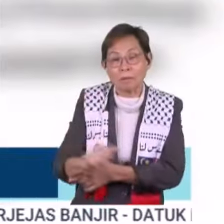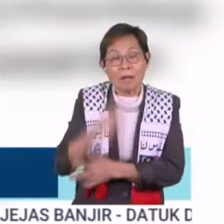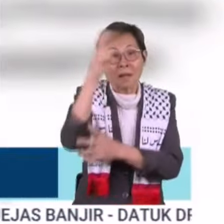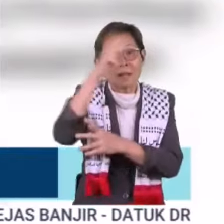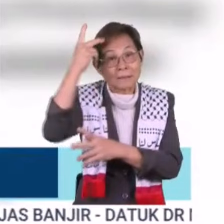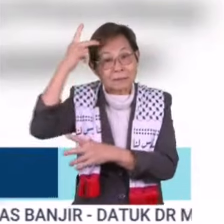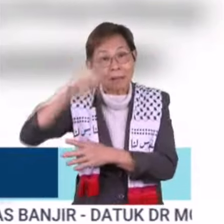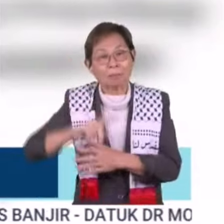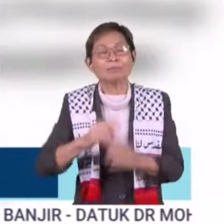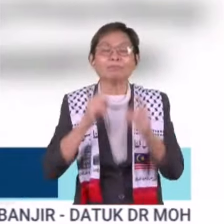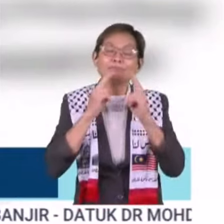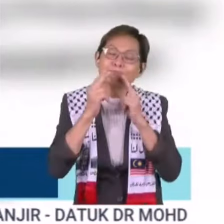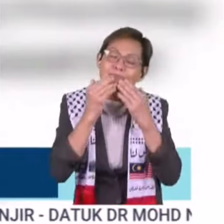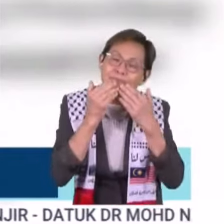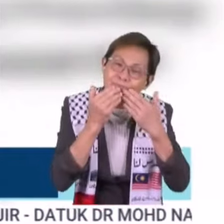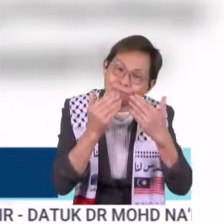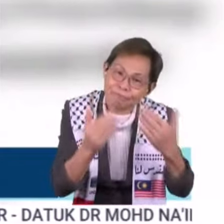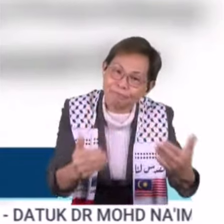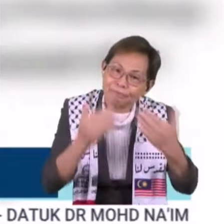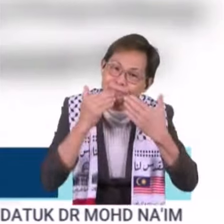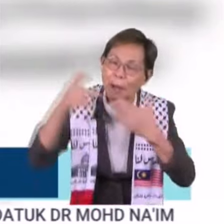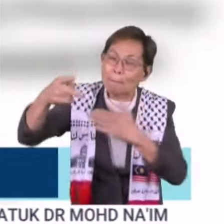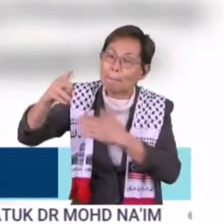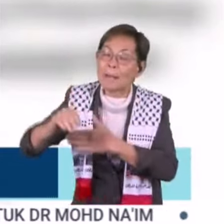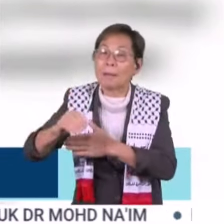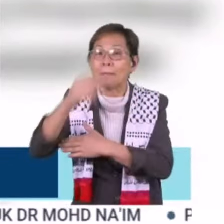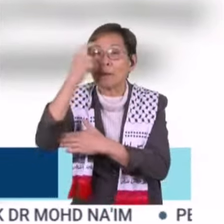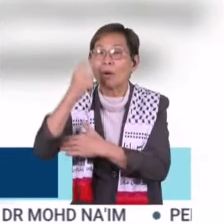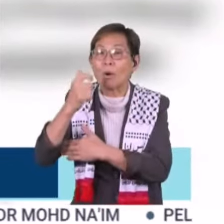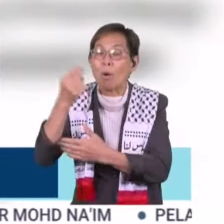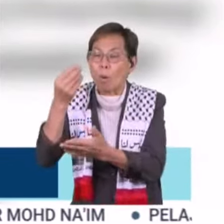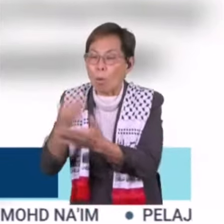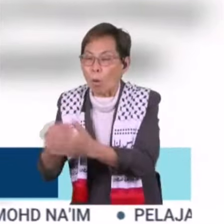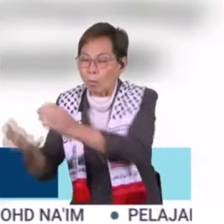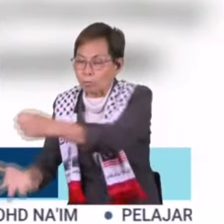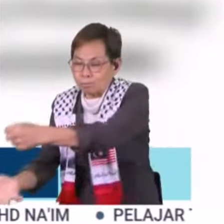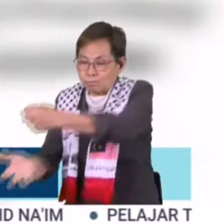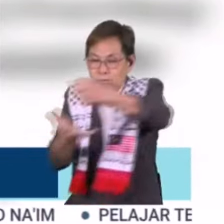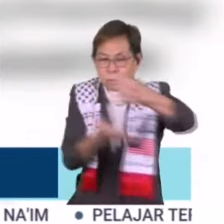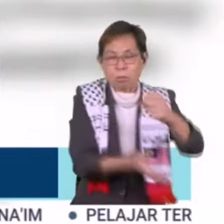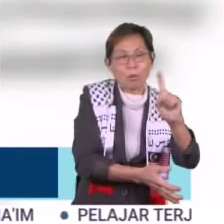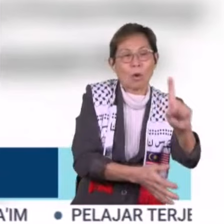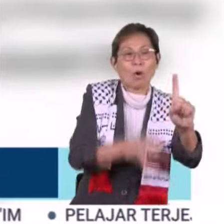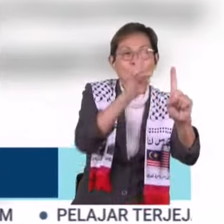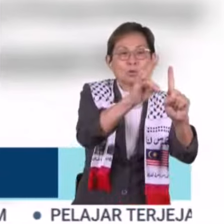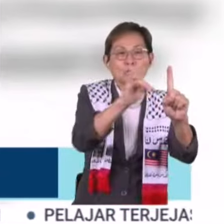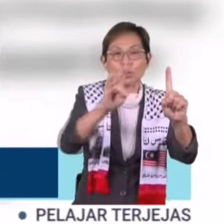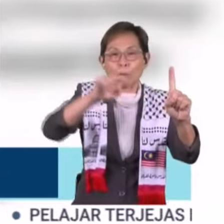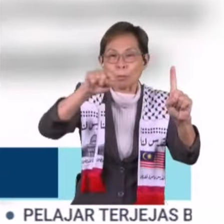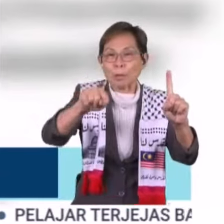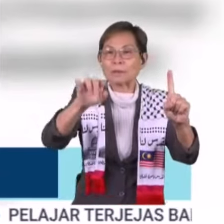Kerajaan Kelantan merakamkan ucapan penghargaan kepada Perdana Menteri atas penyaluran wang ehsan berjumlah